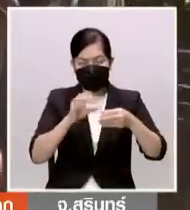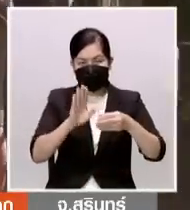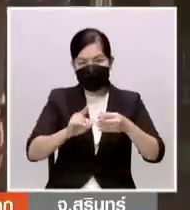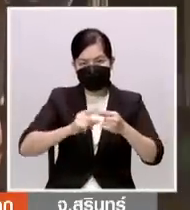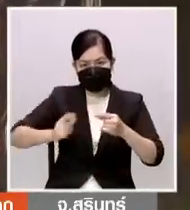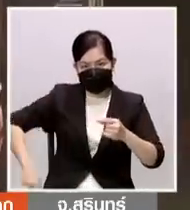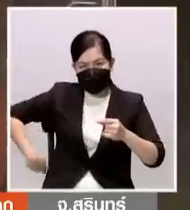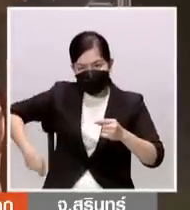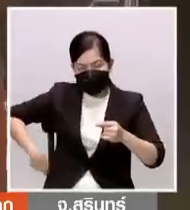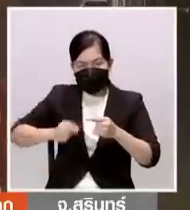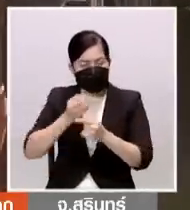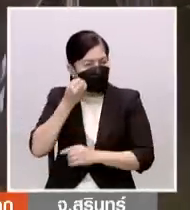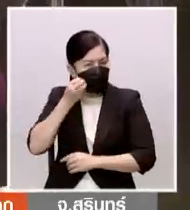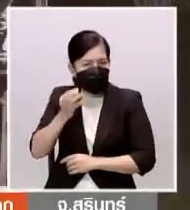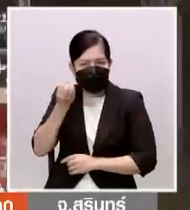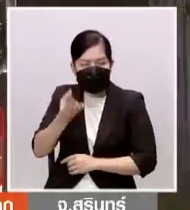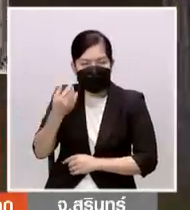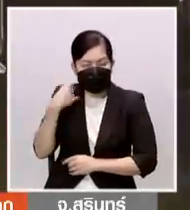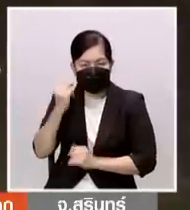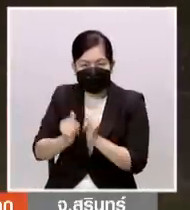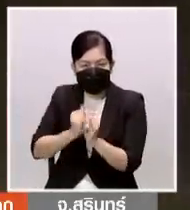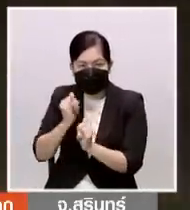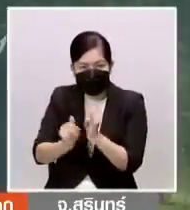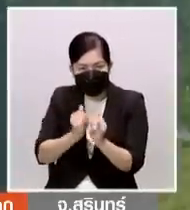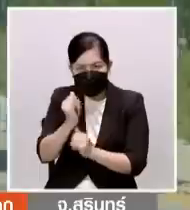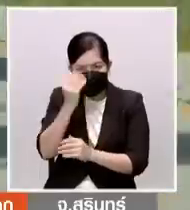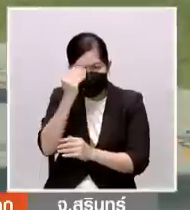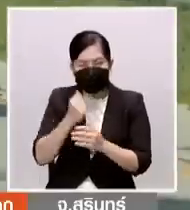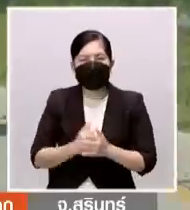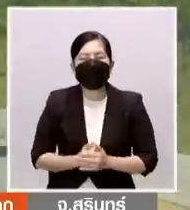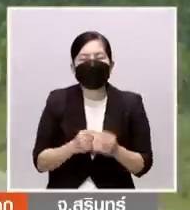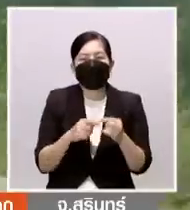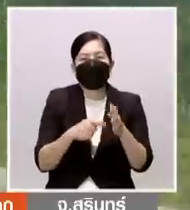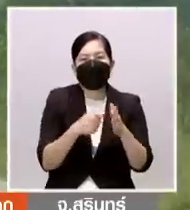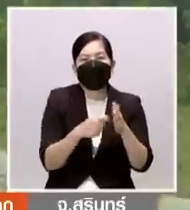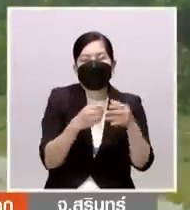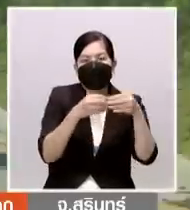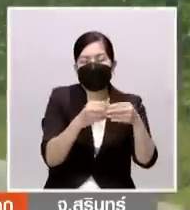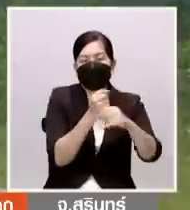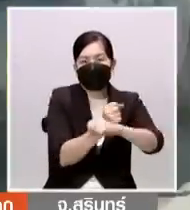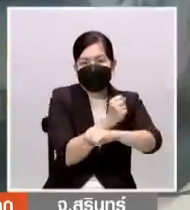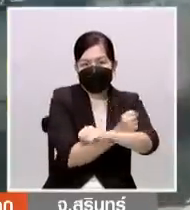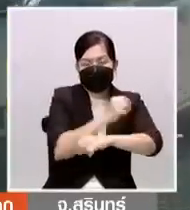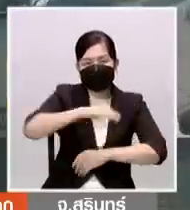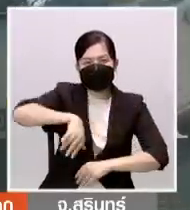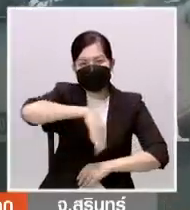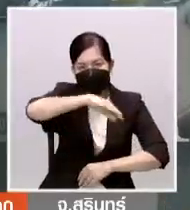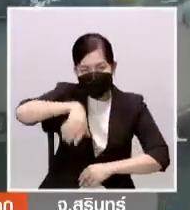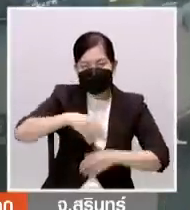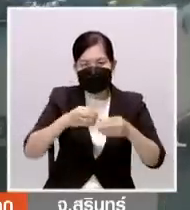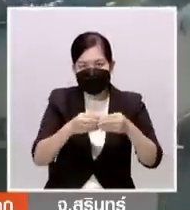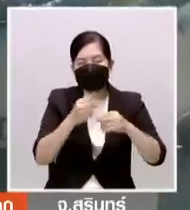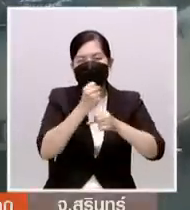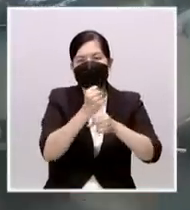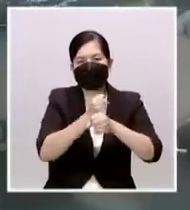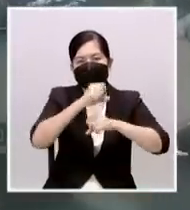ทศมากกว่าปกตินะครับส่วนใหญ่แล้วอย่างที่พอจะเดากันได้คนที่จะเดินทางกลับประเทศในช่วงนี้ก็เป็นแรงงานก่อสร้